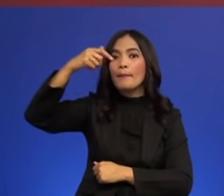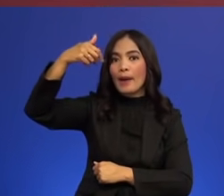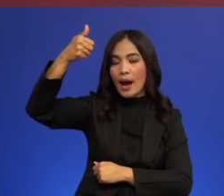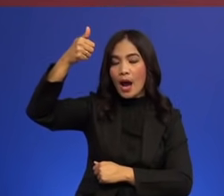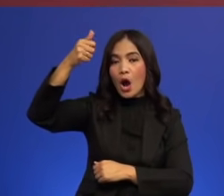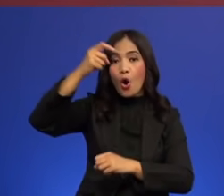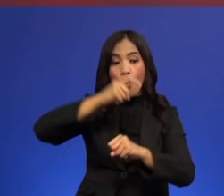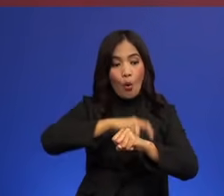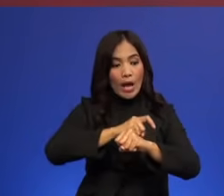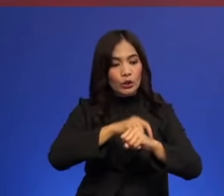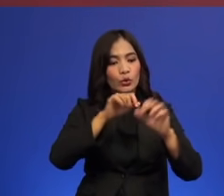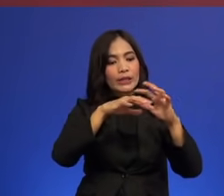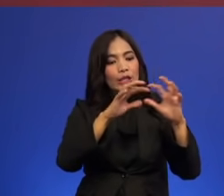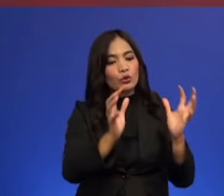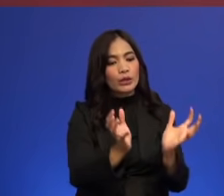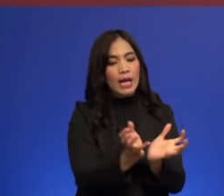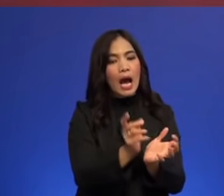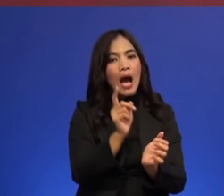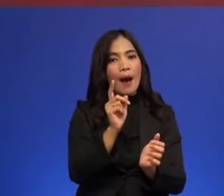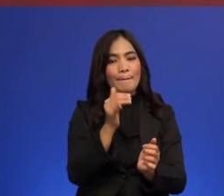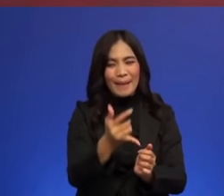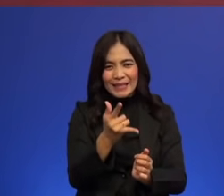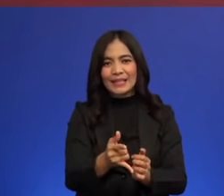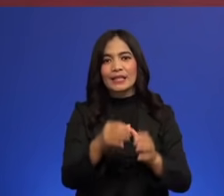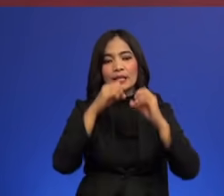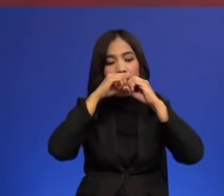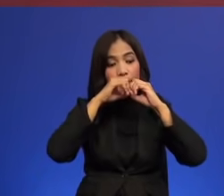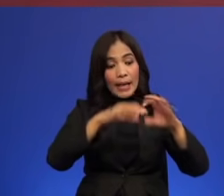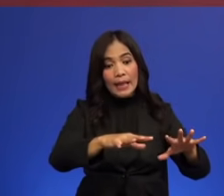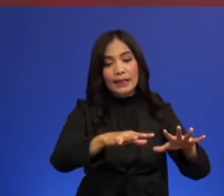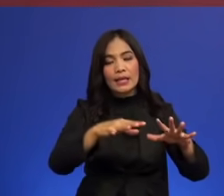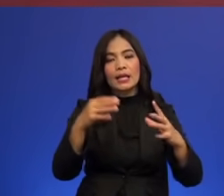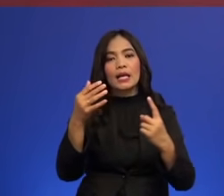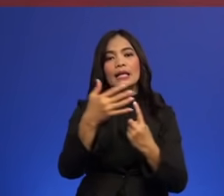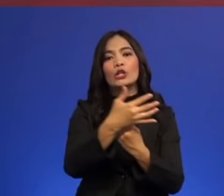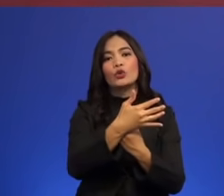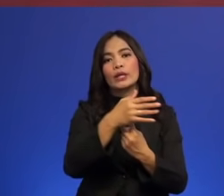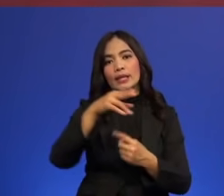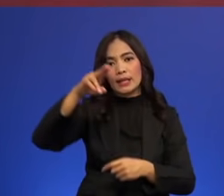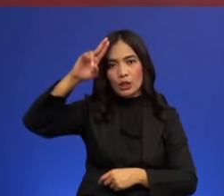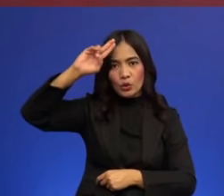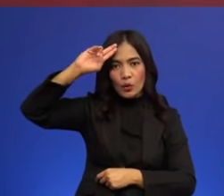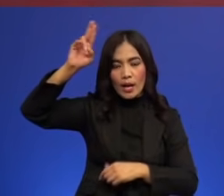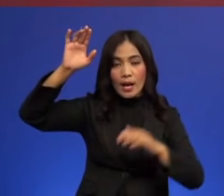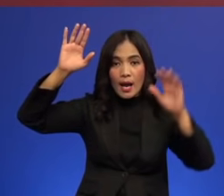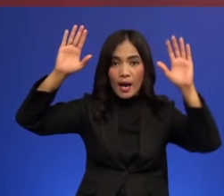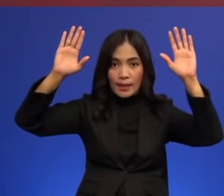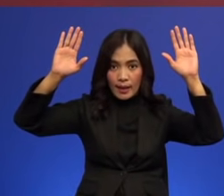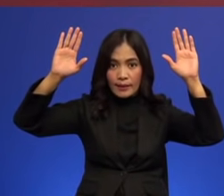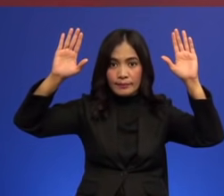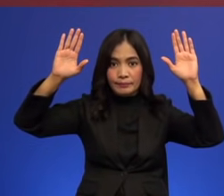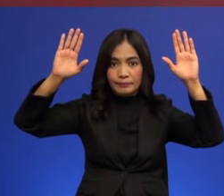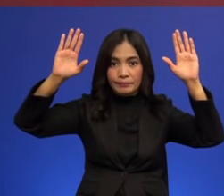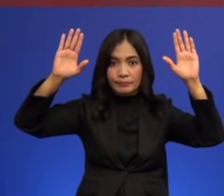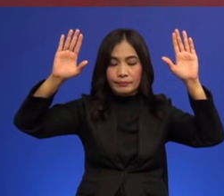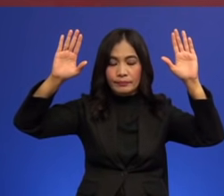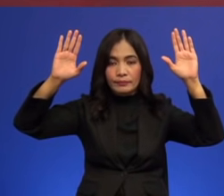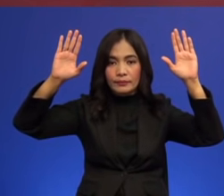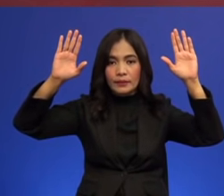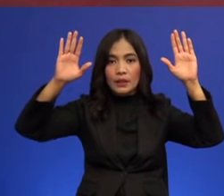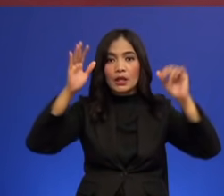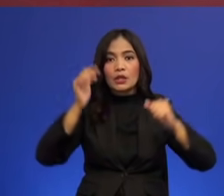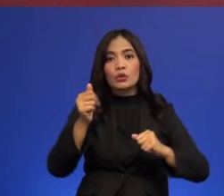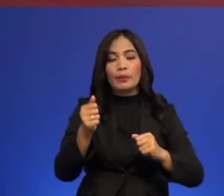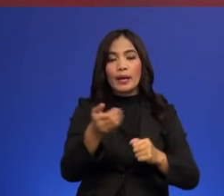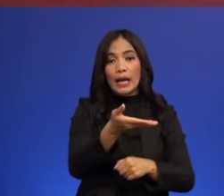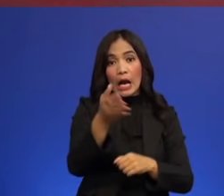sejak di dunia pun engkau akan diberkati, dilindungi Tuhan. angkat tanganmu dan biarlah